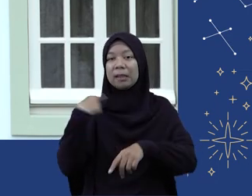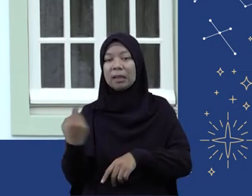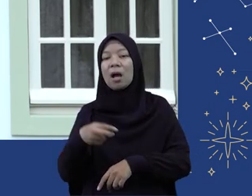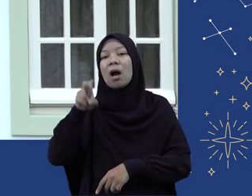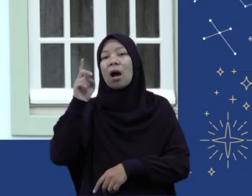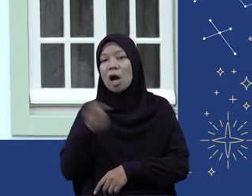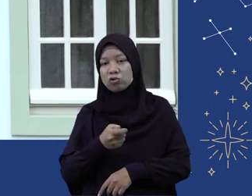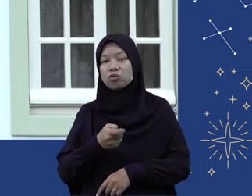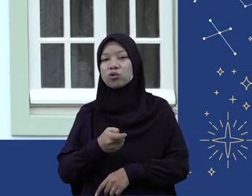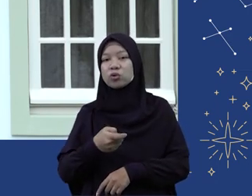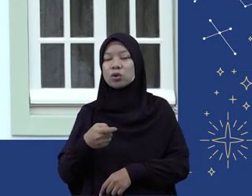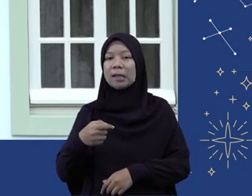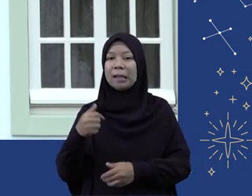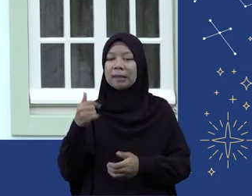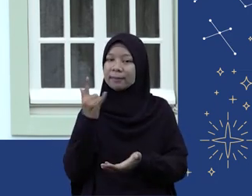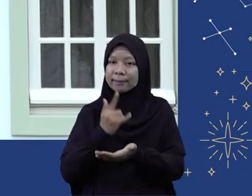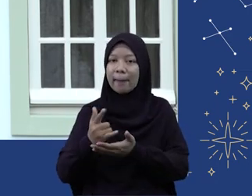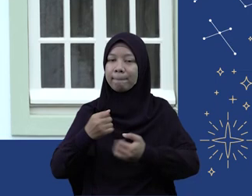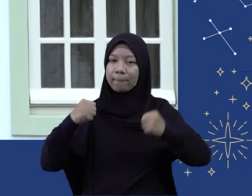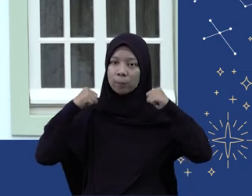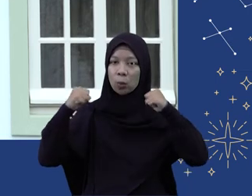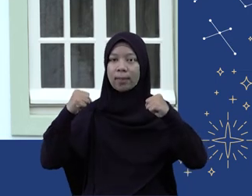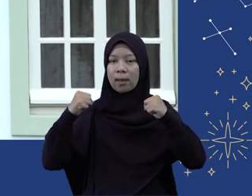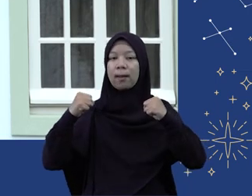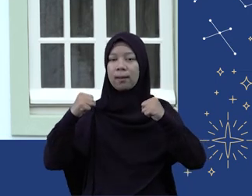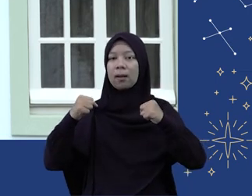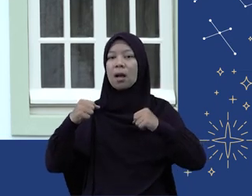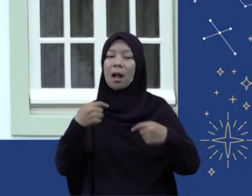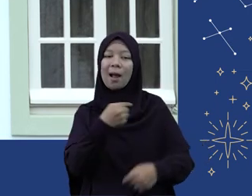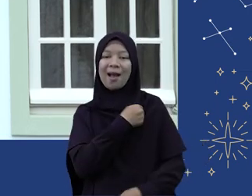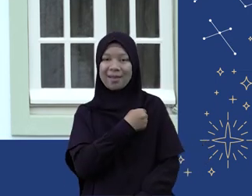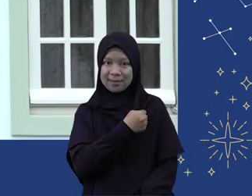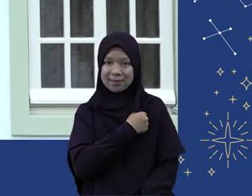menggunakan kekuatan sebagai manusia yaitu mempunyai hati